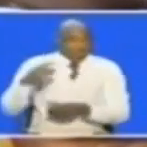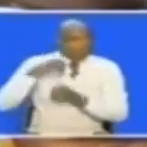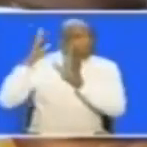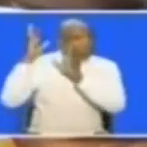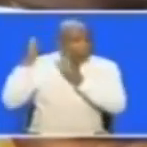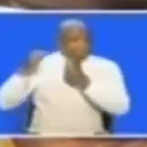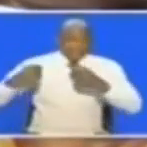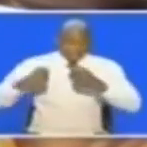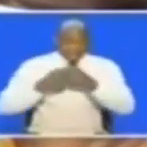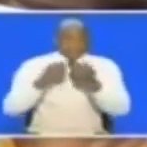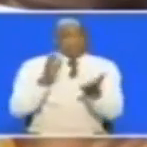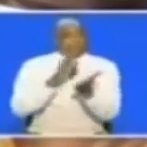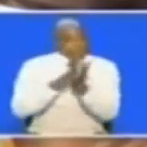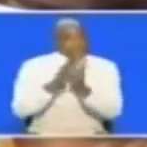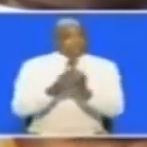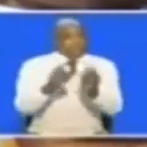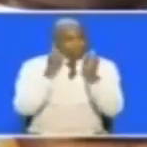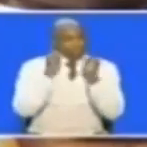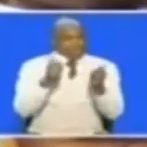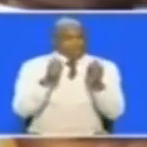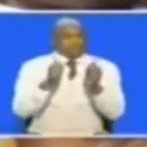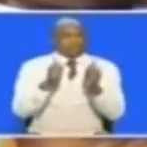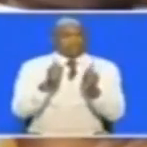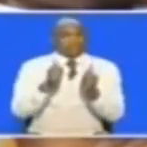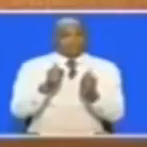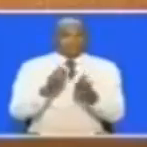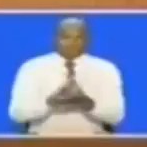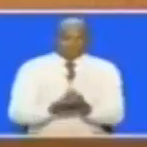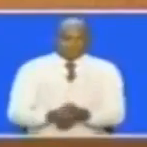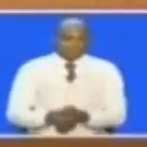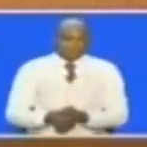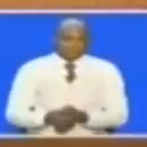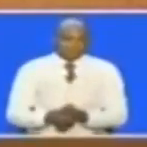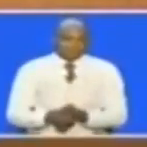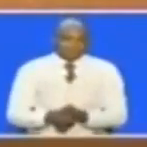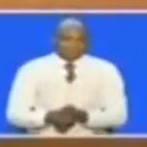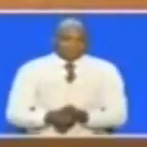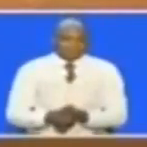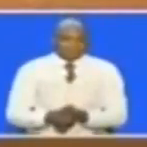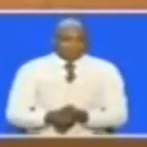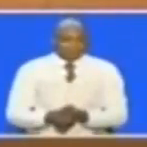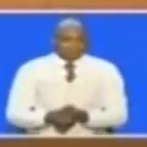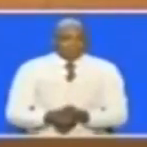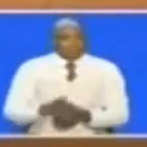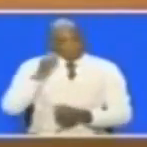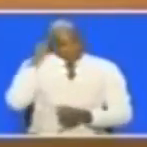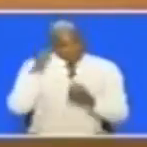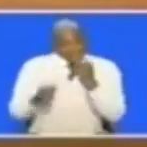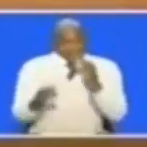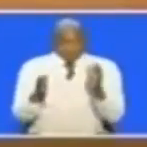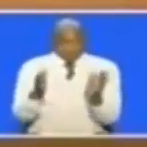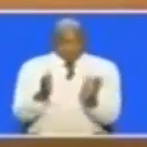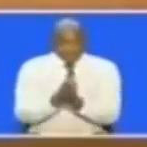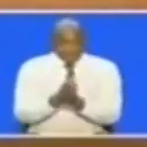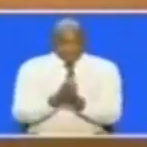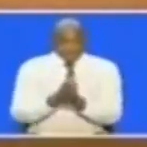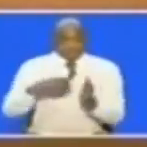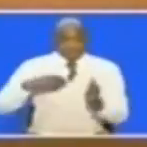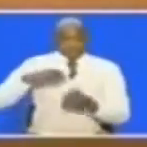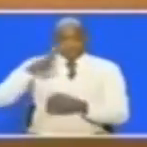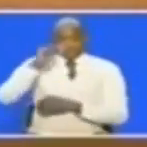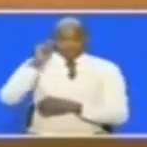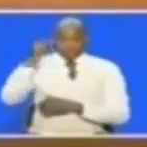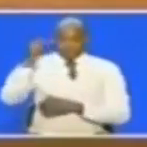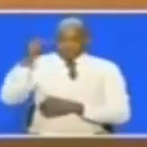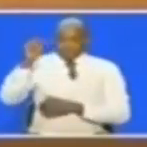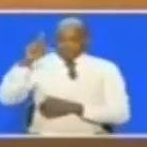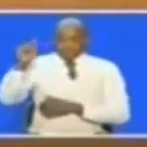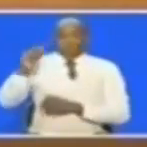the game itakuwa poa kulingana na hiyo siku. Na hatimaye mchezaji Romelu Lukaku amedai kwa